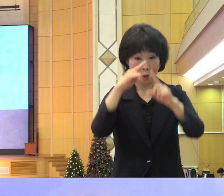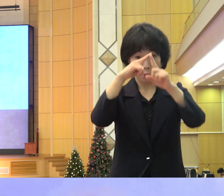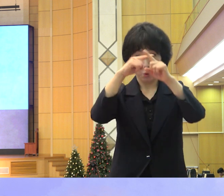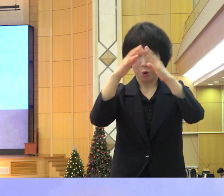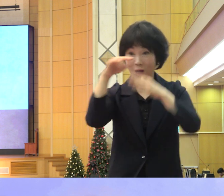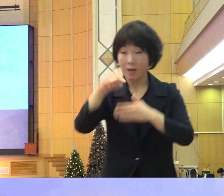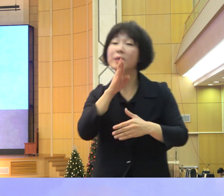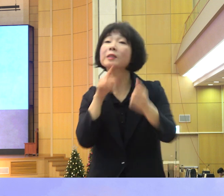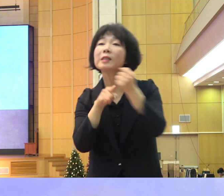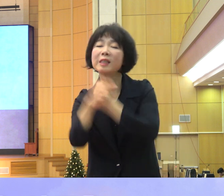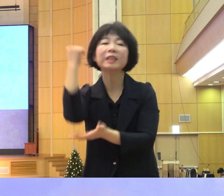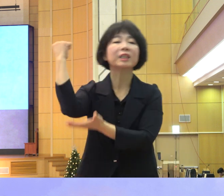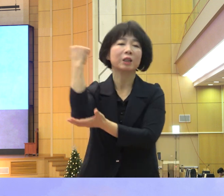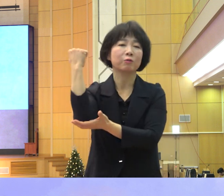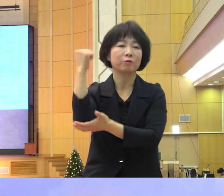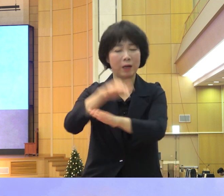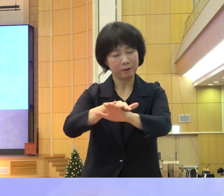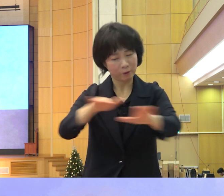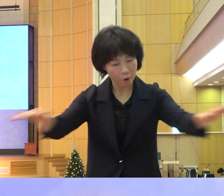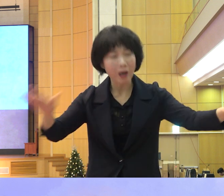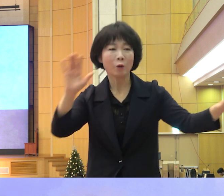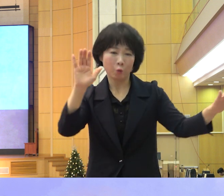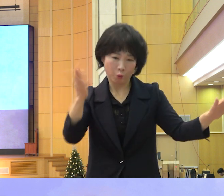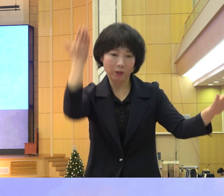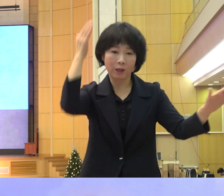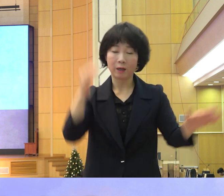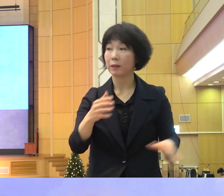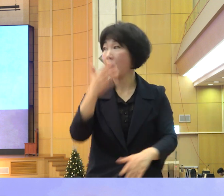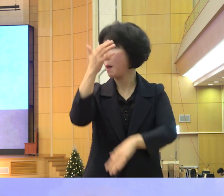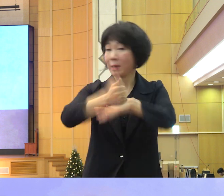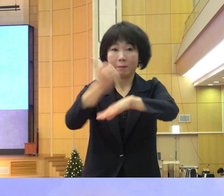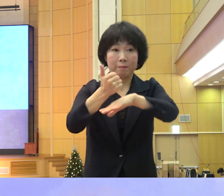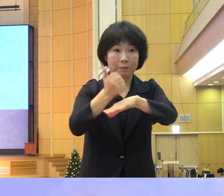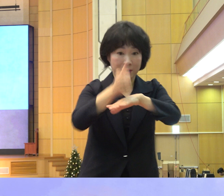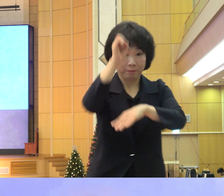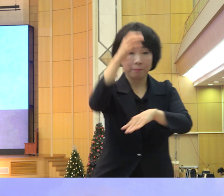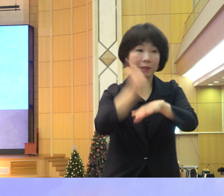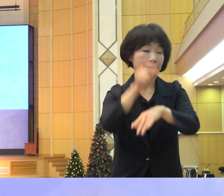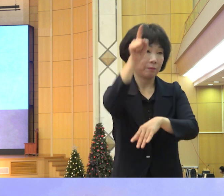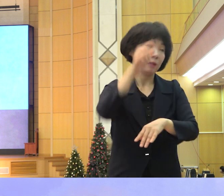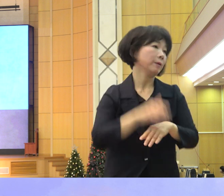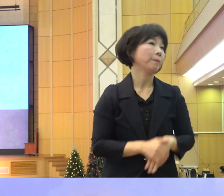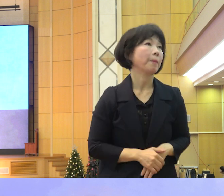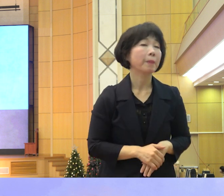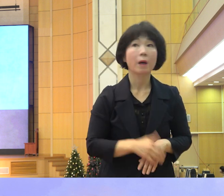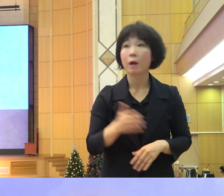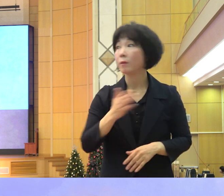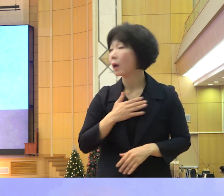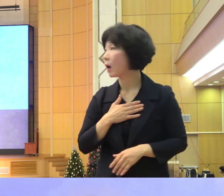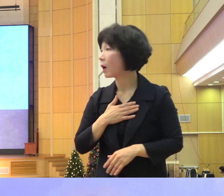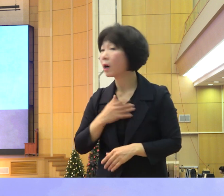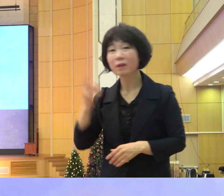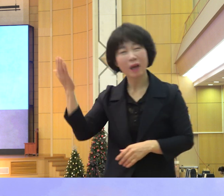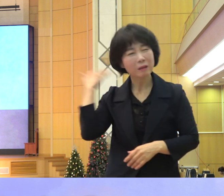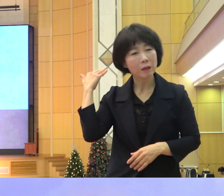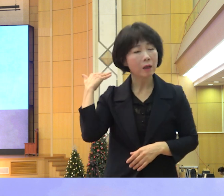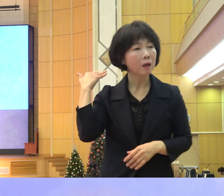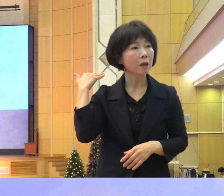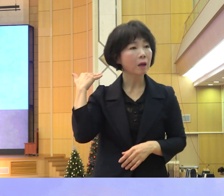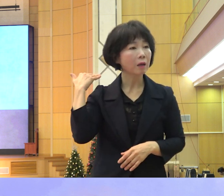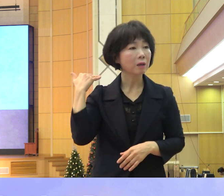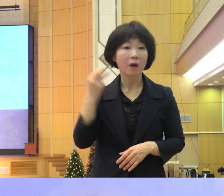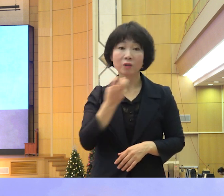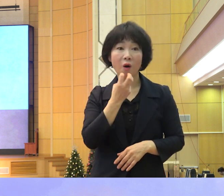교회는 진리의 기둥과 터가 된다. 한 말씀만 얘기 마치겠습니다. 제가 그 마천동에서,